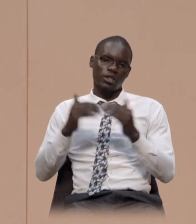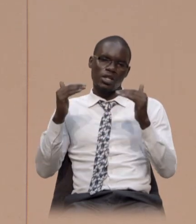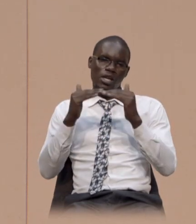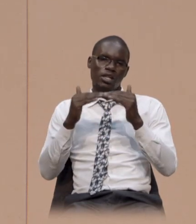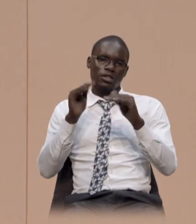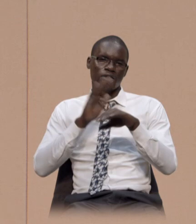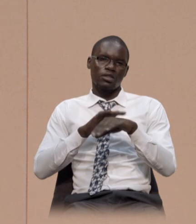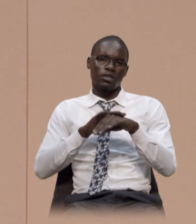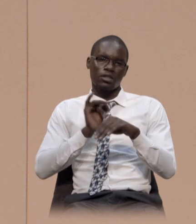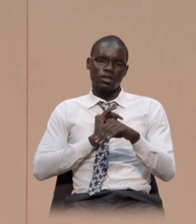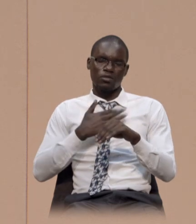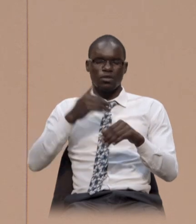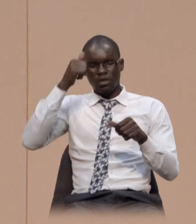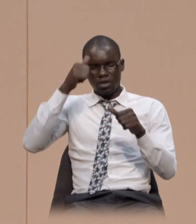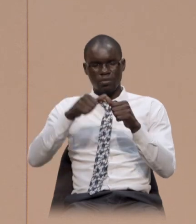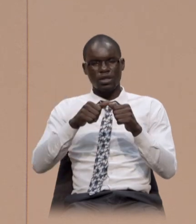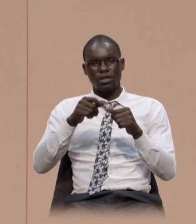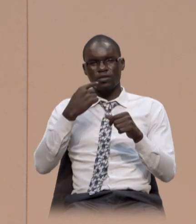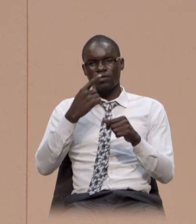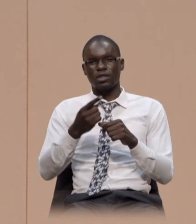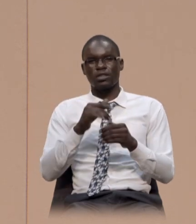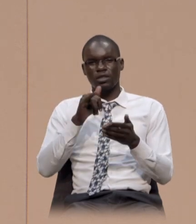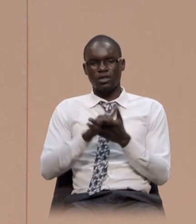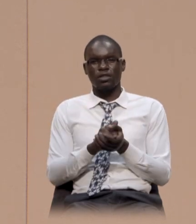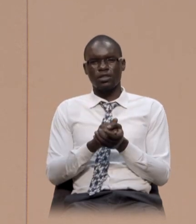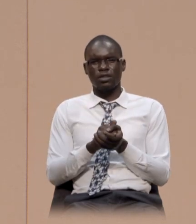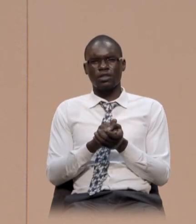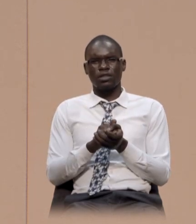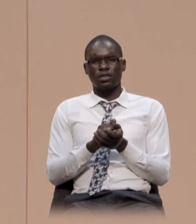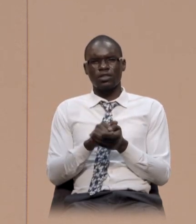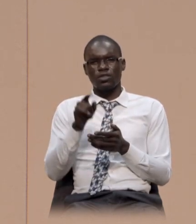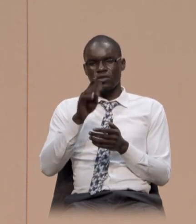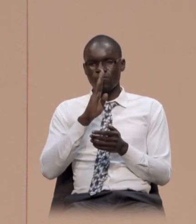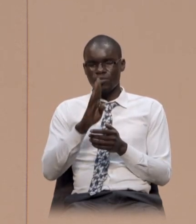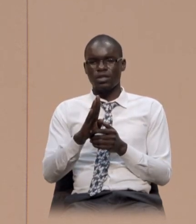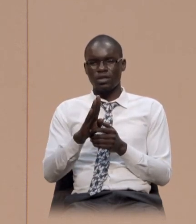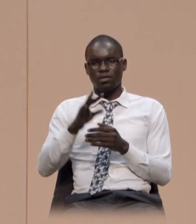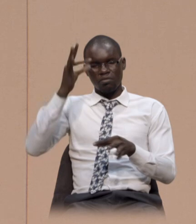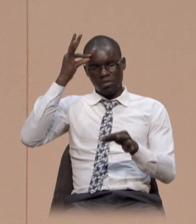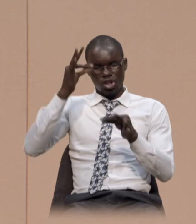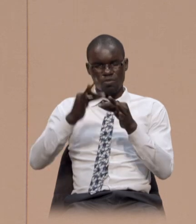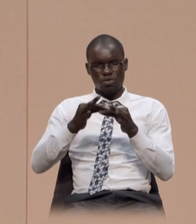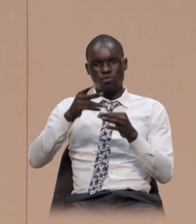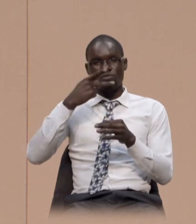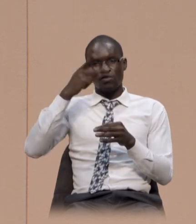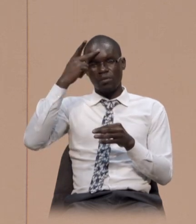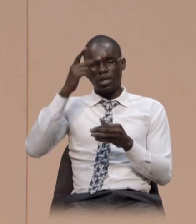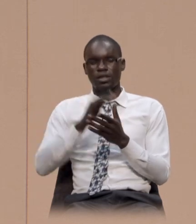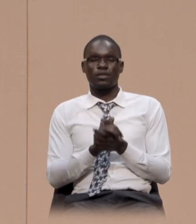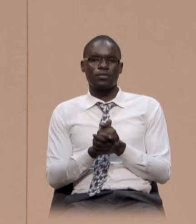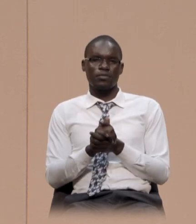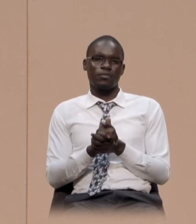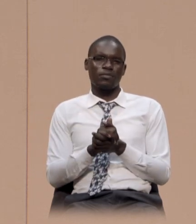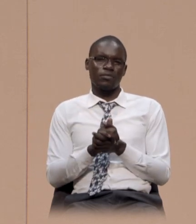Ndiyo nataka nikukumbusha kwamba nimesema, wewe uwe spiritual parent. Parenting